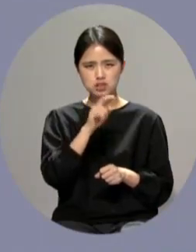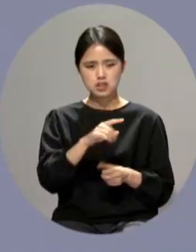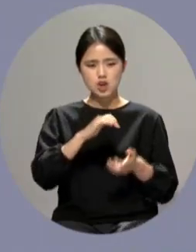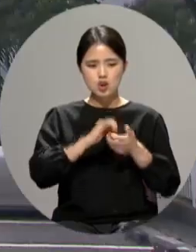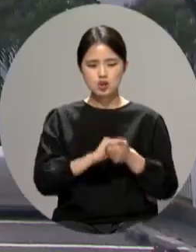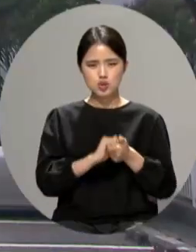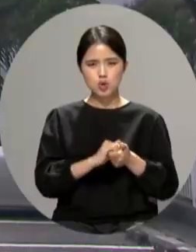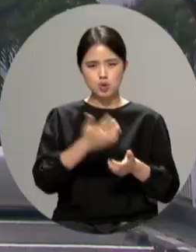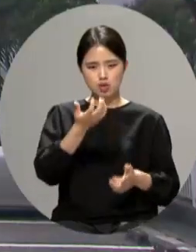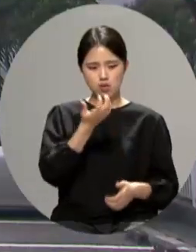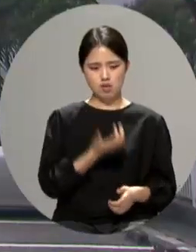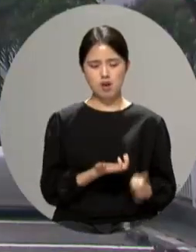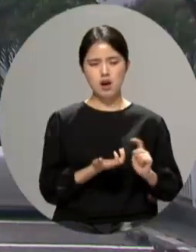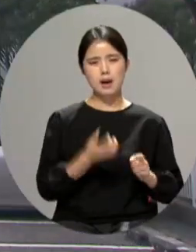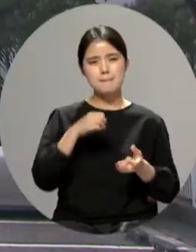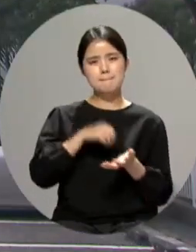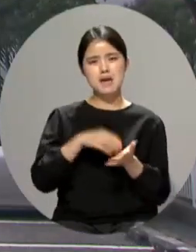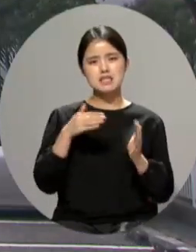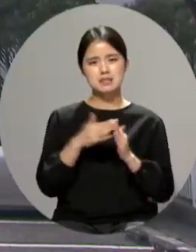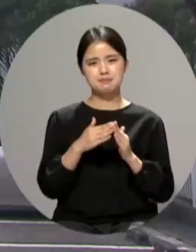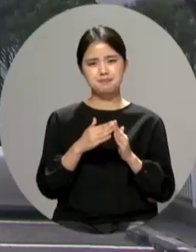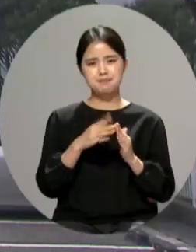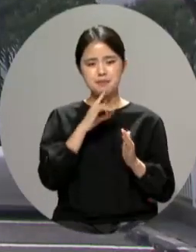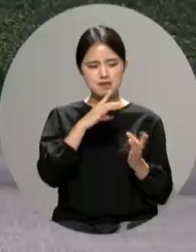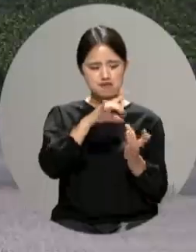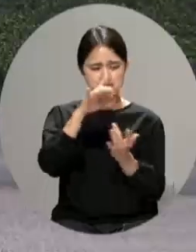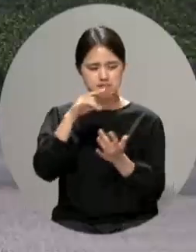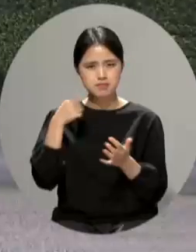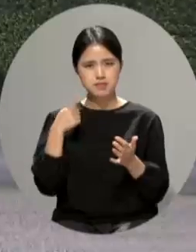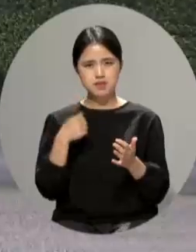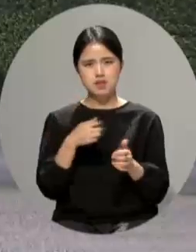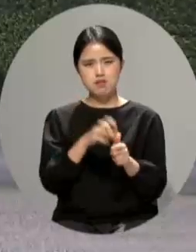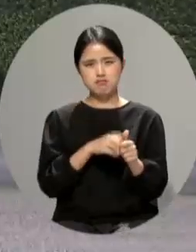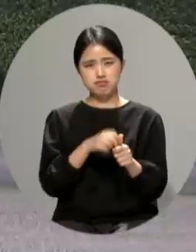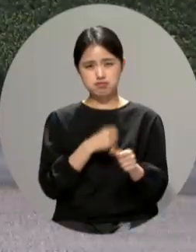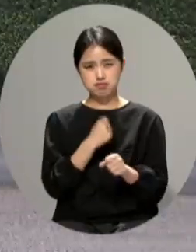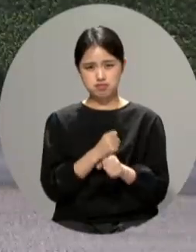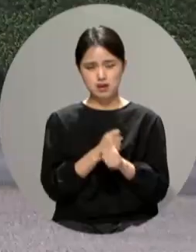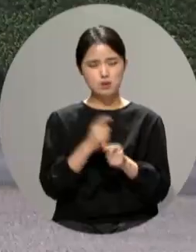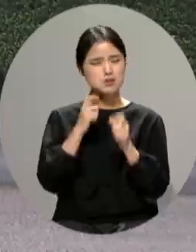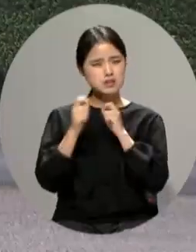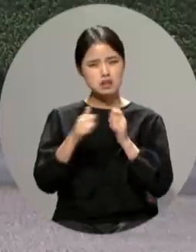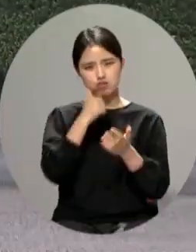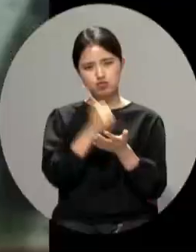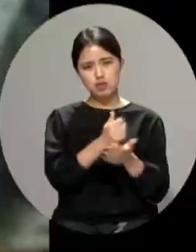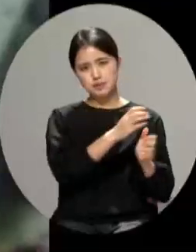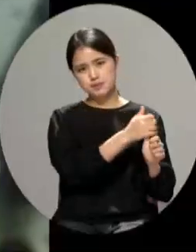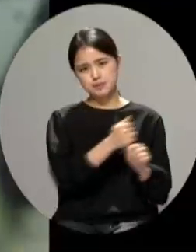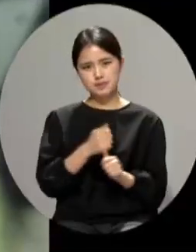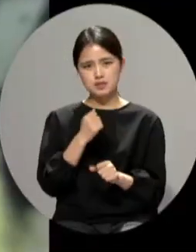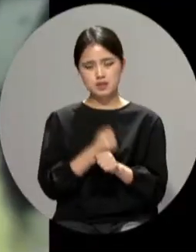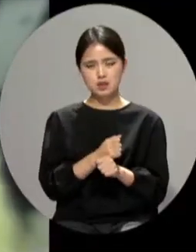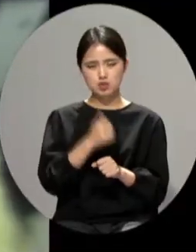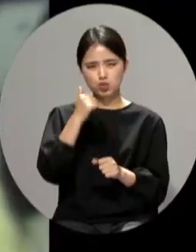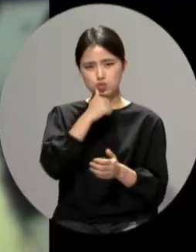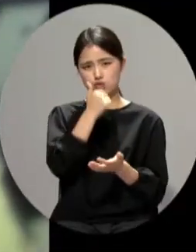농축협에 입점한 빵집만을 골라 협박한 것으로 보고 사기, 공갈 등 혐의로 구속해 여죄를